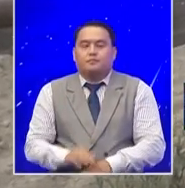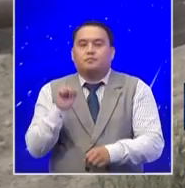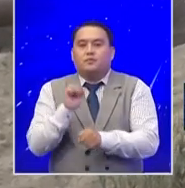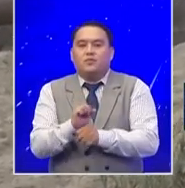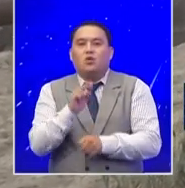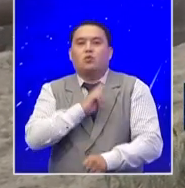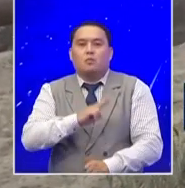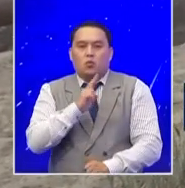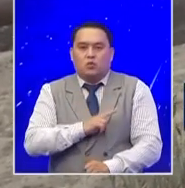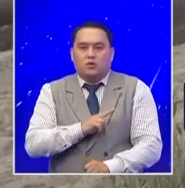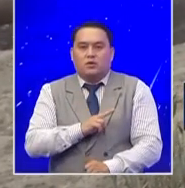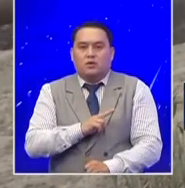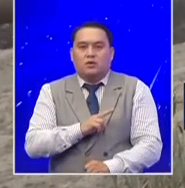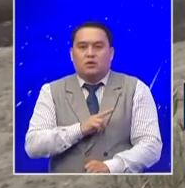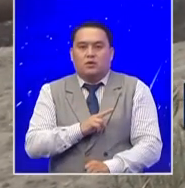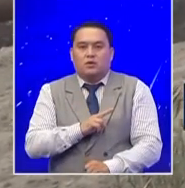потому что